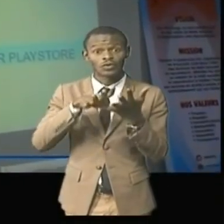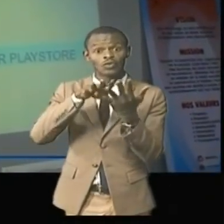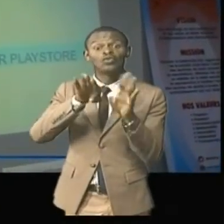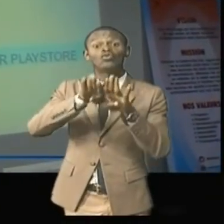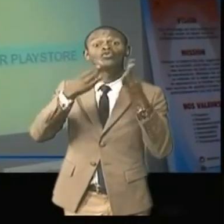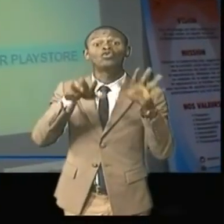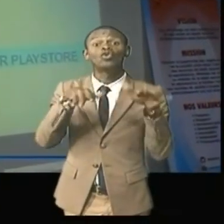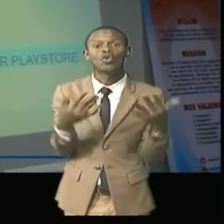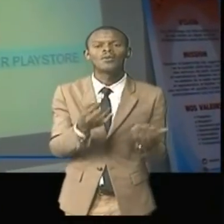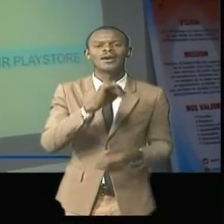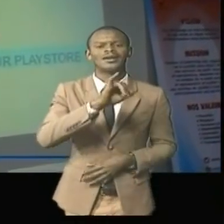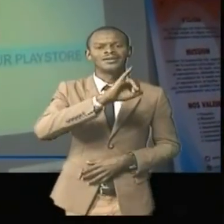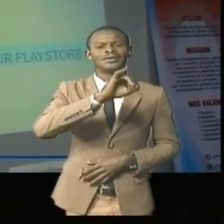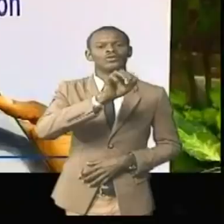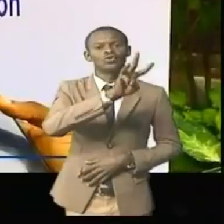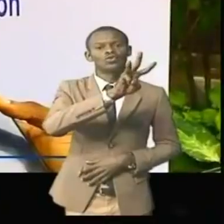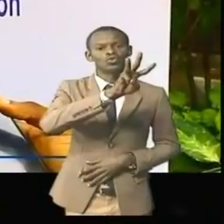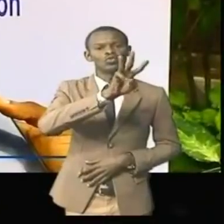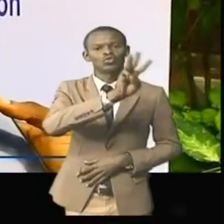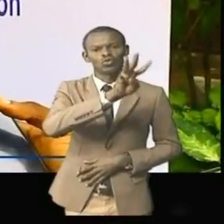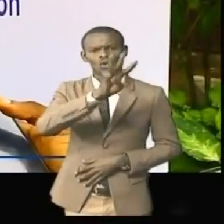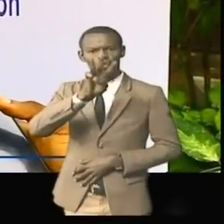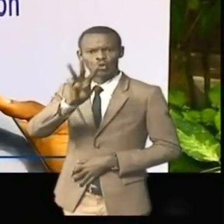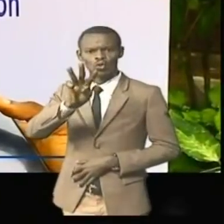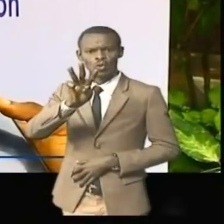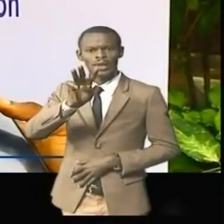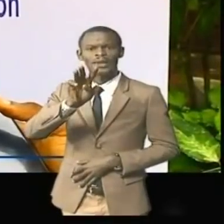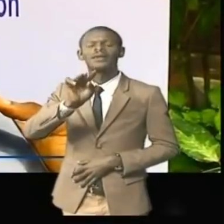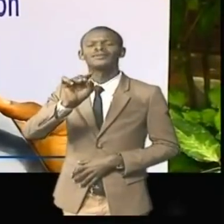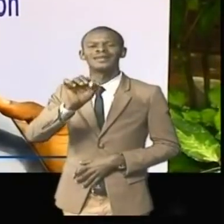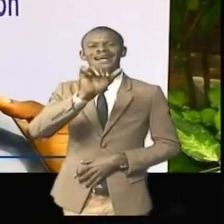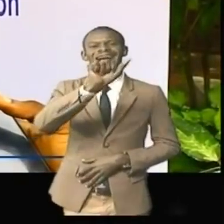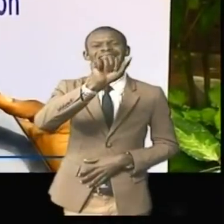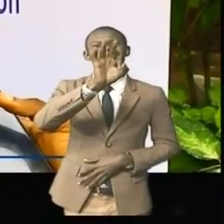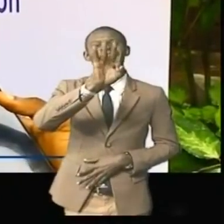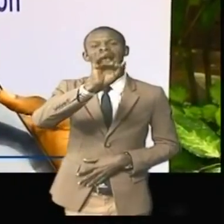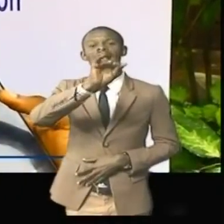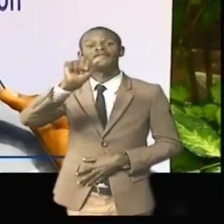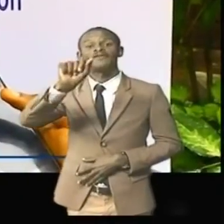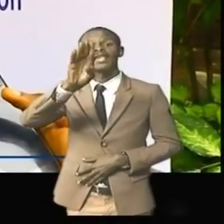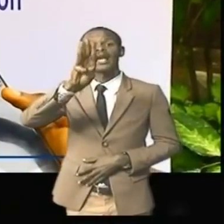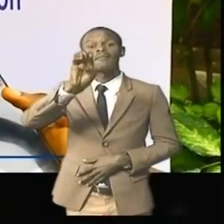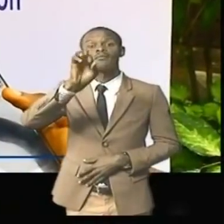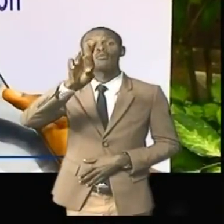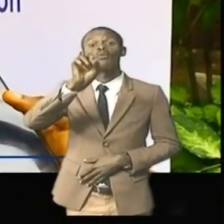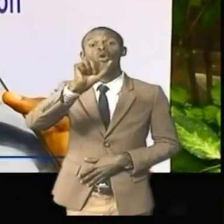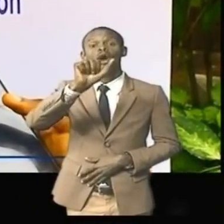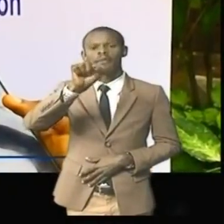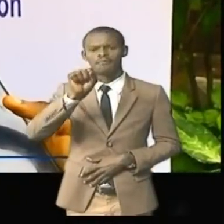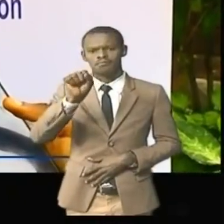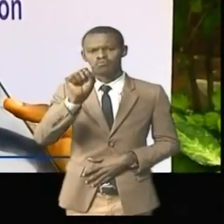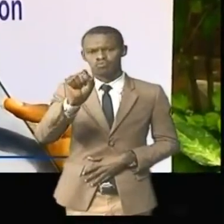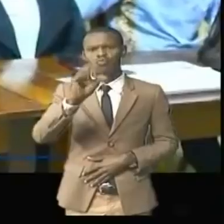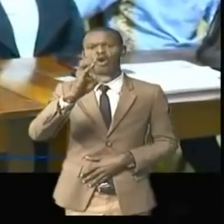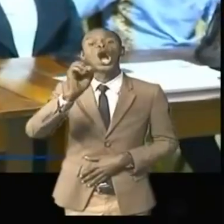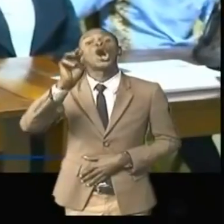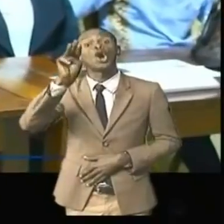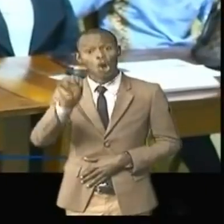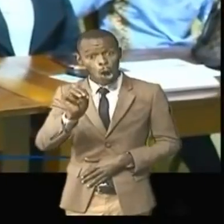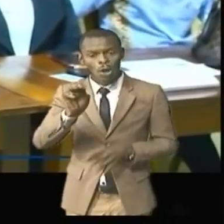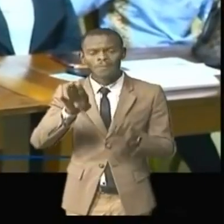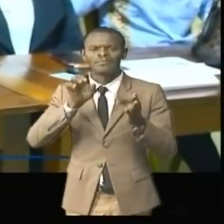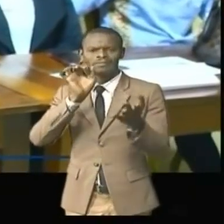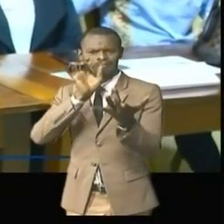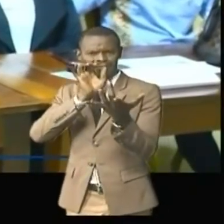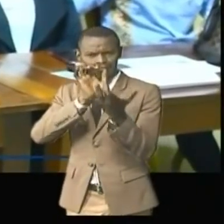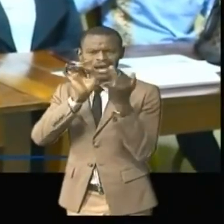www.afiabora.org peut avoir la possibilité d'accéder à cette plateforme et discuter, échanger, s'informer sur